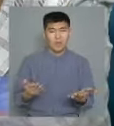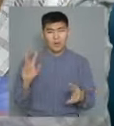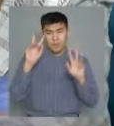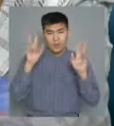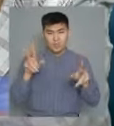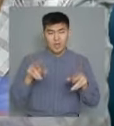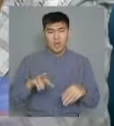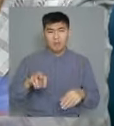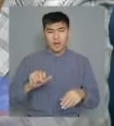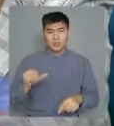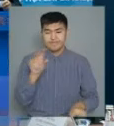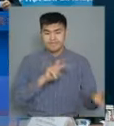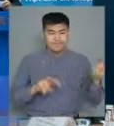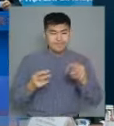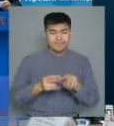учёных